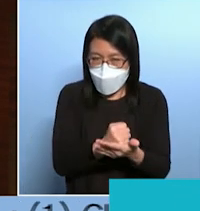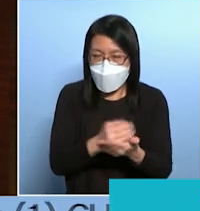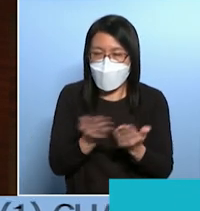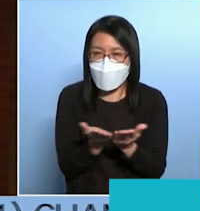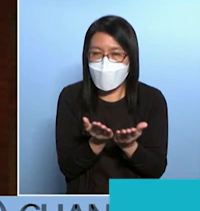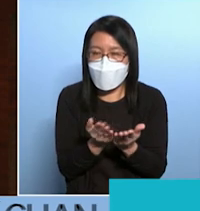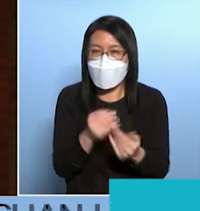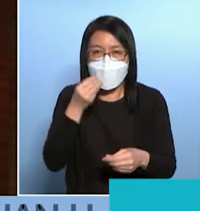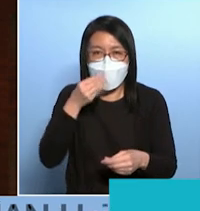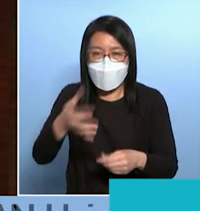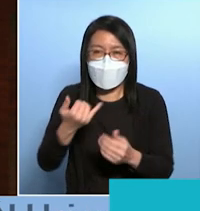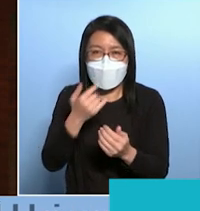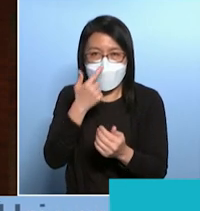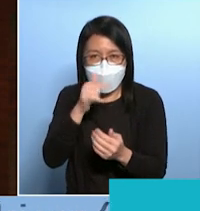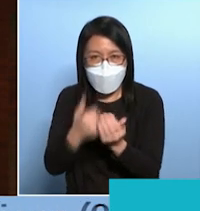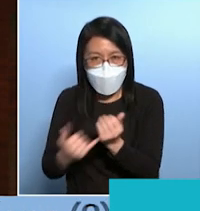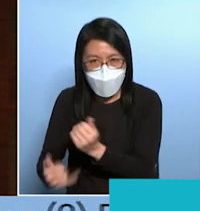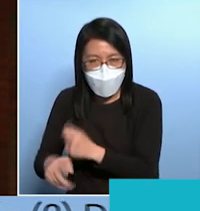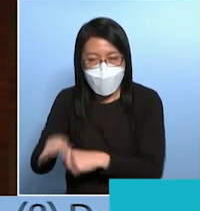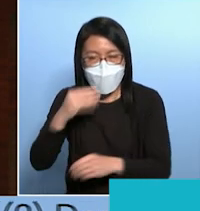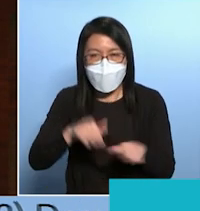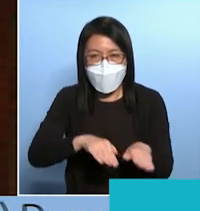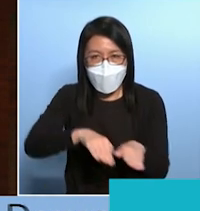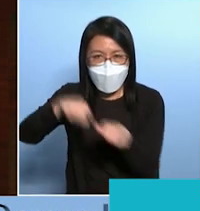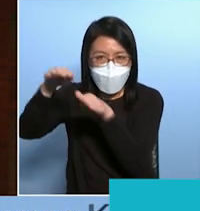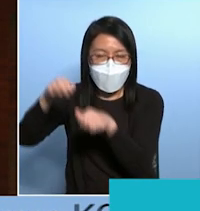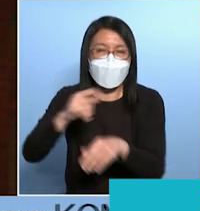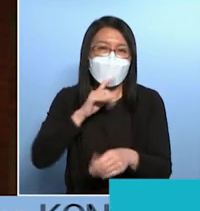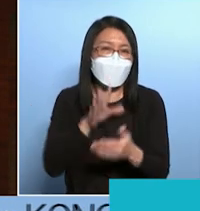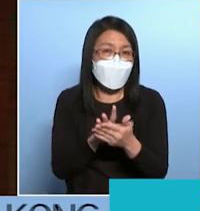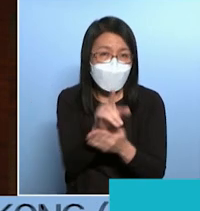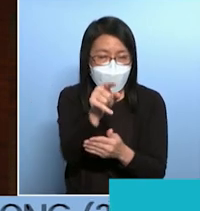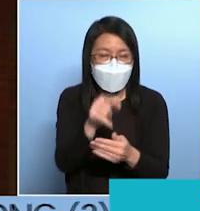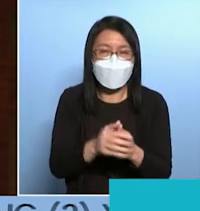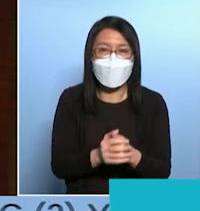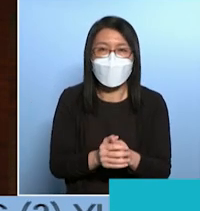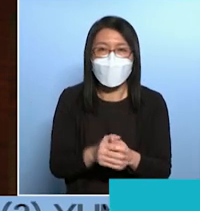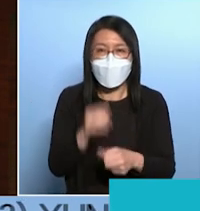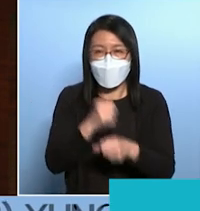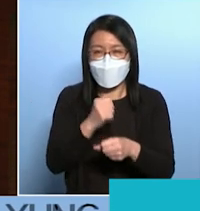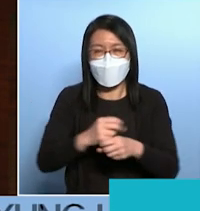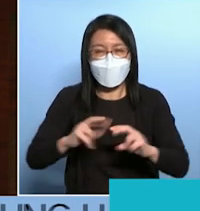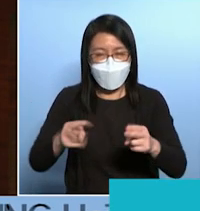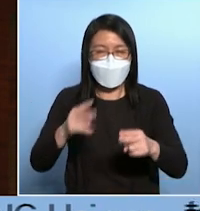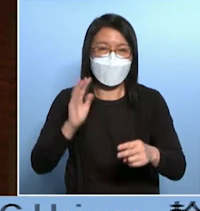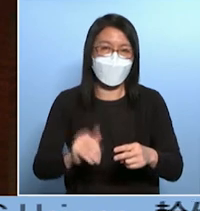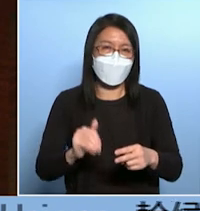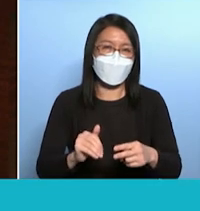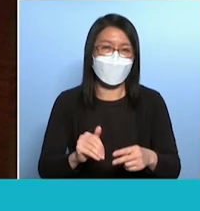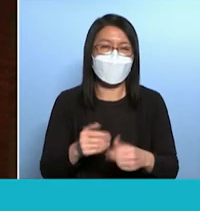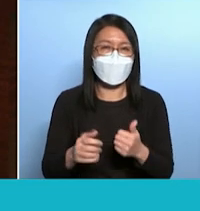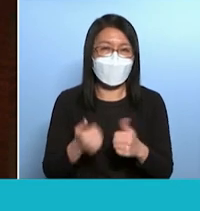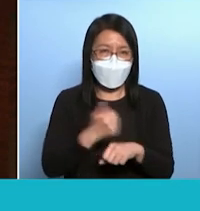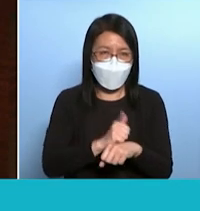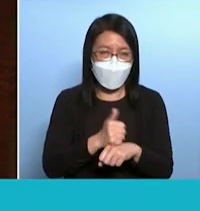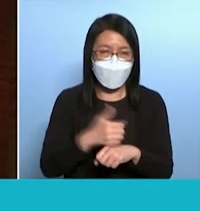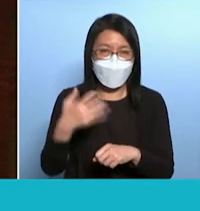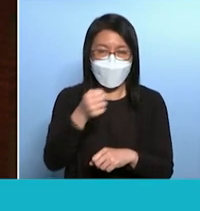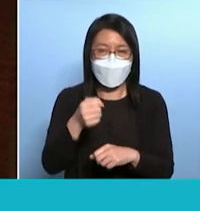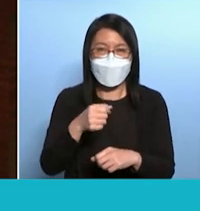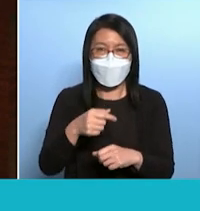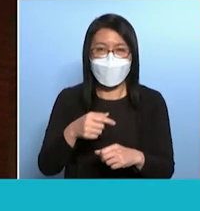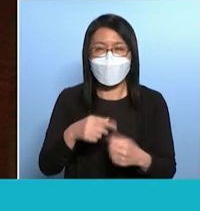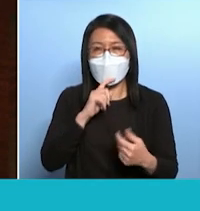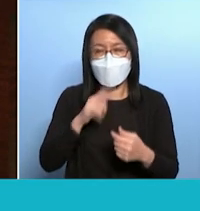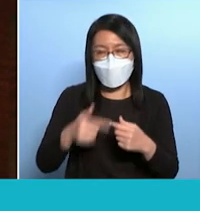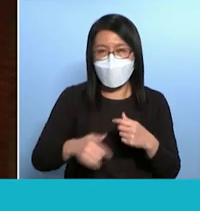為新一代搭建可持續向上流的專業和事業的發展階梯。主席，後任行政長官李